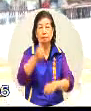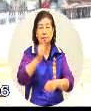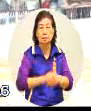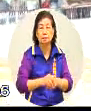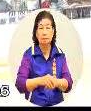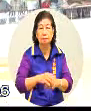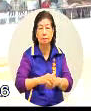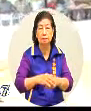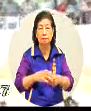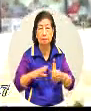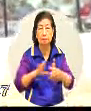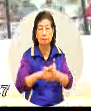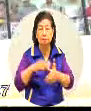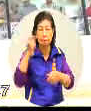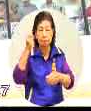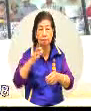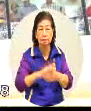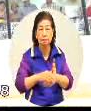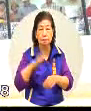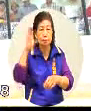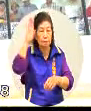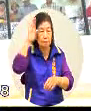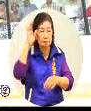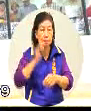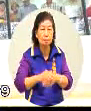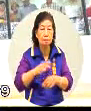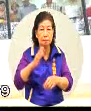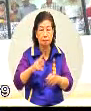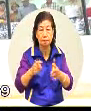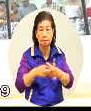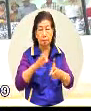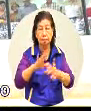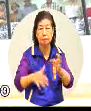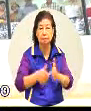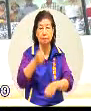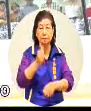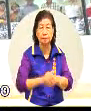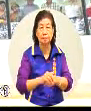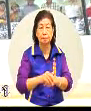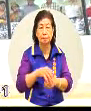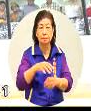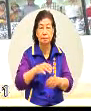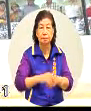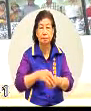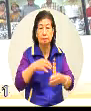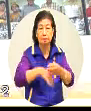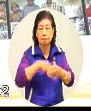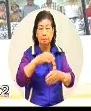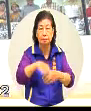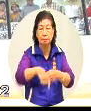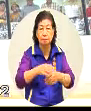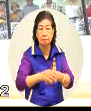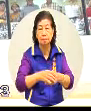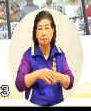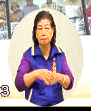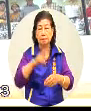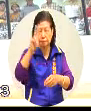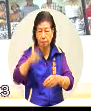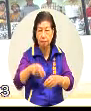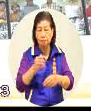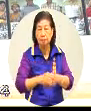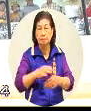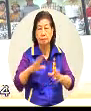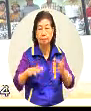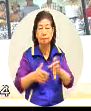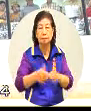贤水利小组苏明九小组长围子内水利小组刘水通组